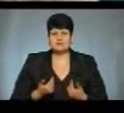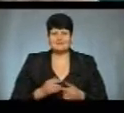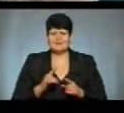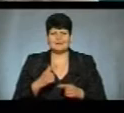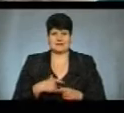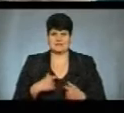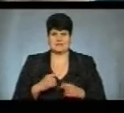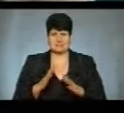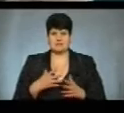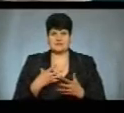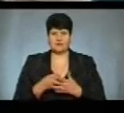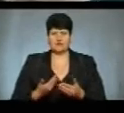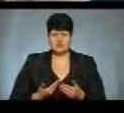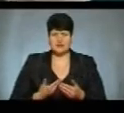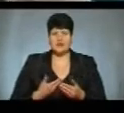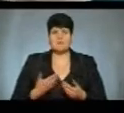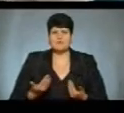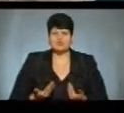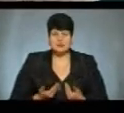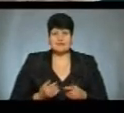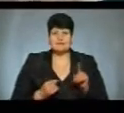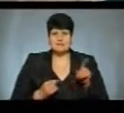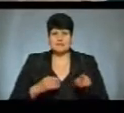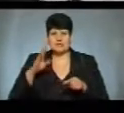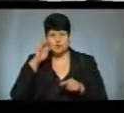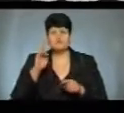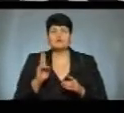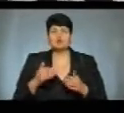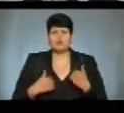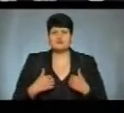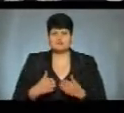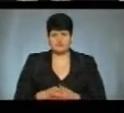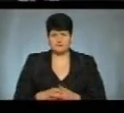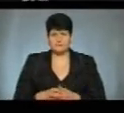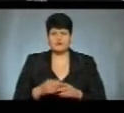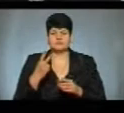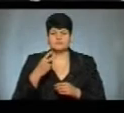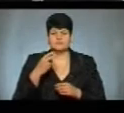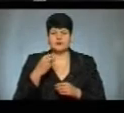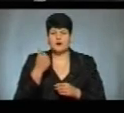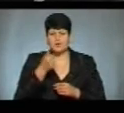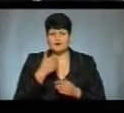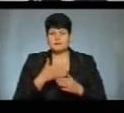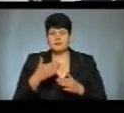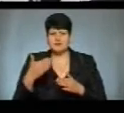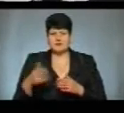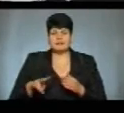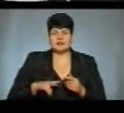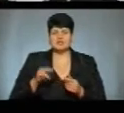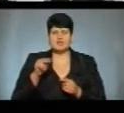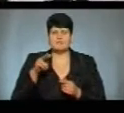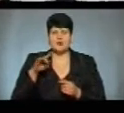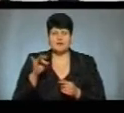себе своє життя, а ще й прожити за тих хлопців, хто поспішив. Другий рік поспіль долучається до акції директор